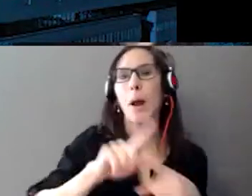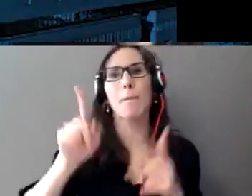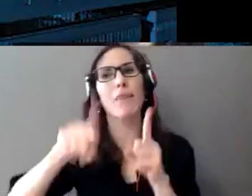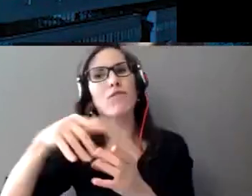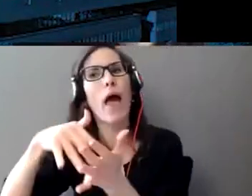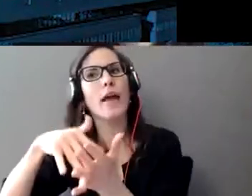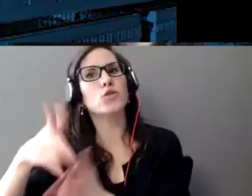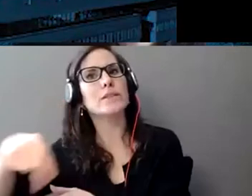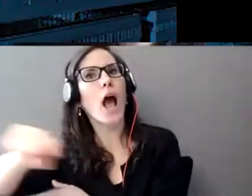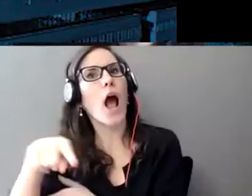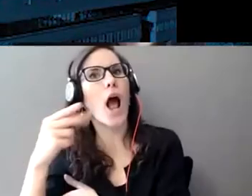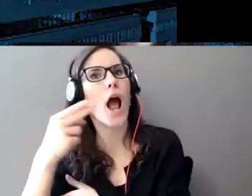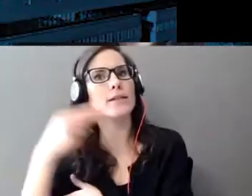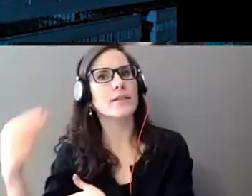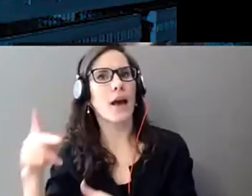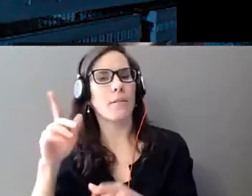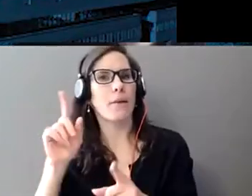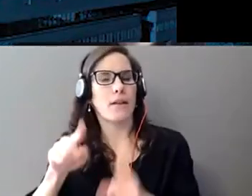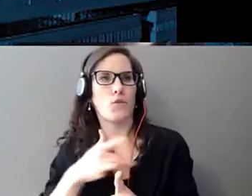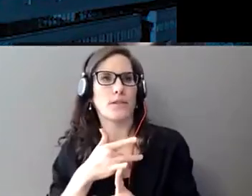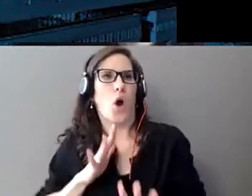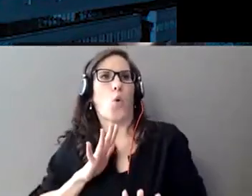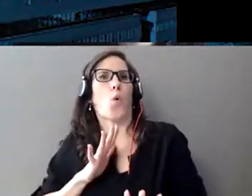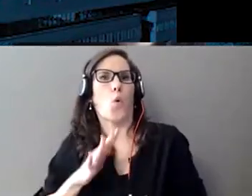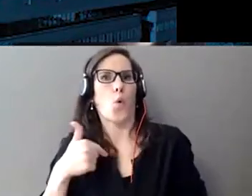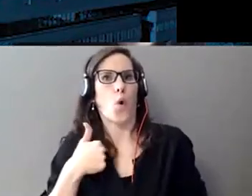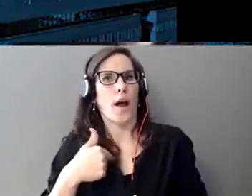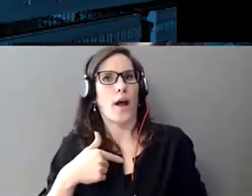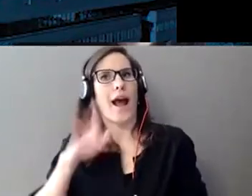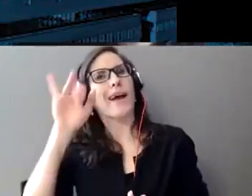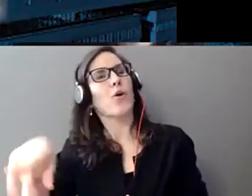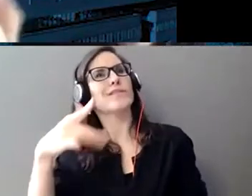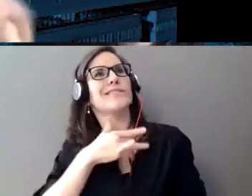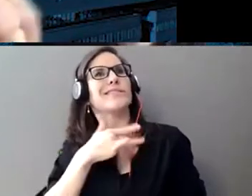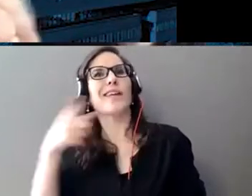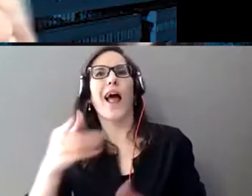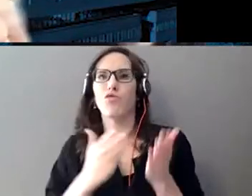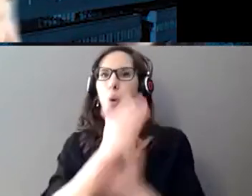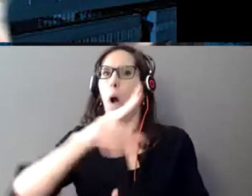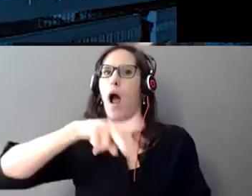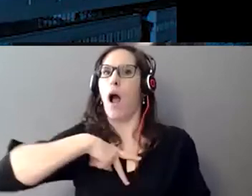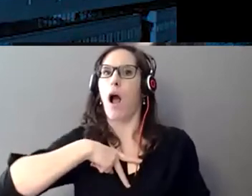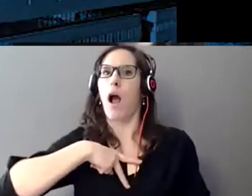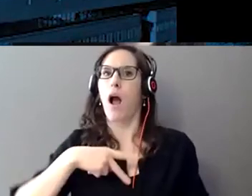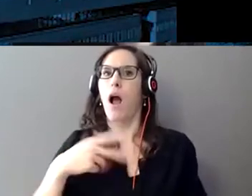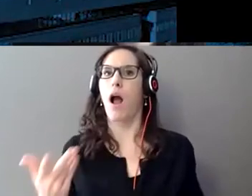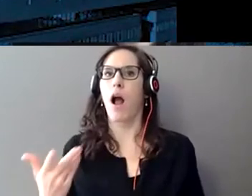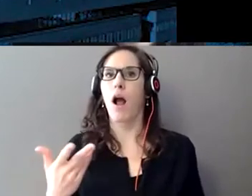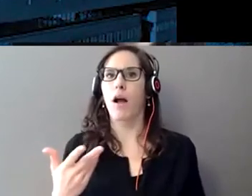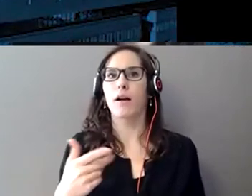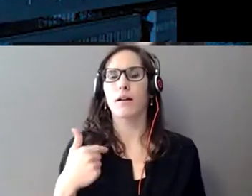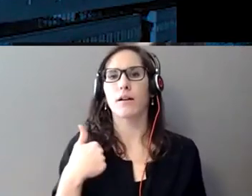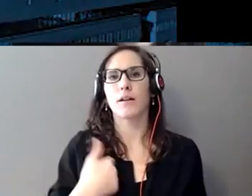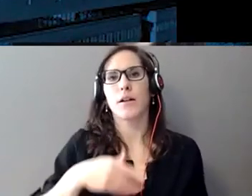qui eux s'imaginent que c'est un droit qui leur est propre et ce droit-là ne peut pas s'exprimer au reste du groupe